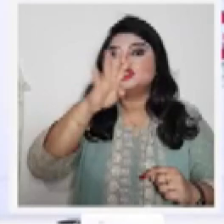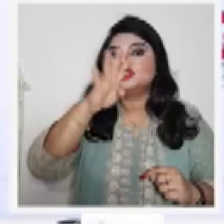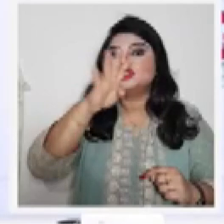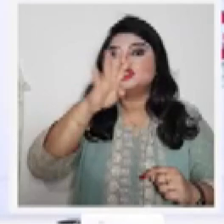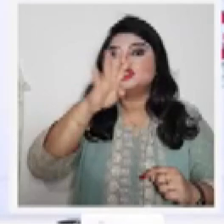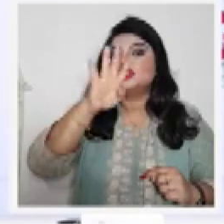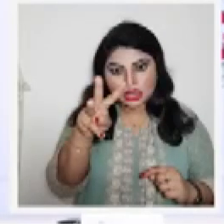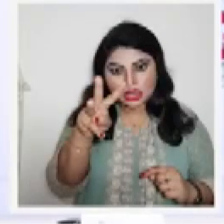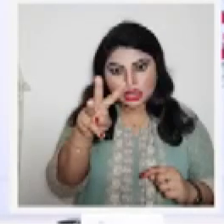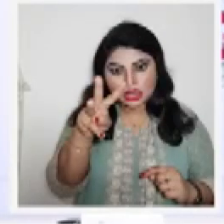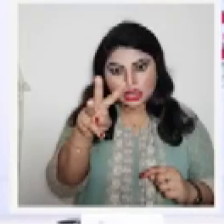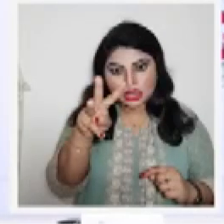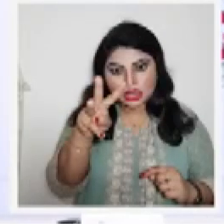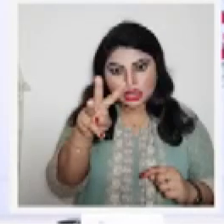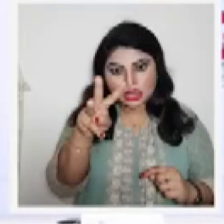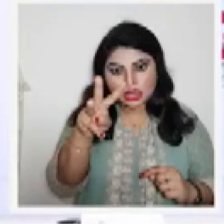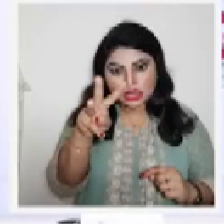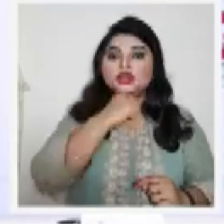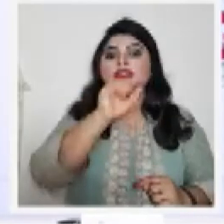60-এর অধিক বয়সের 1,581 জন,